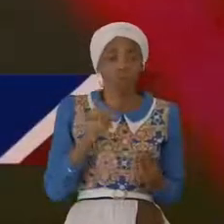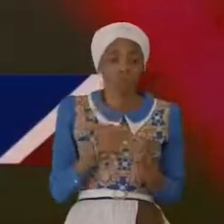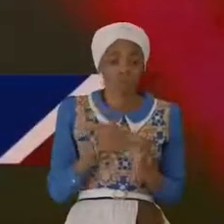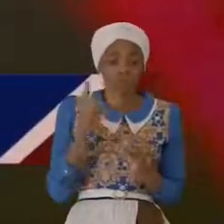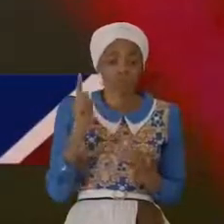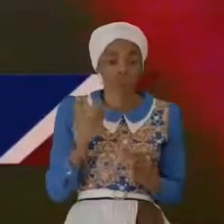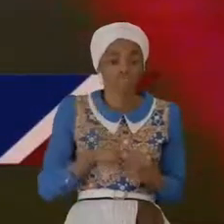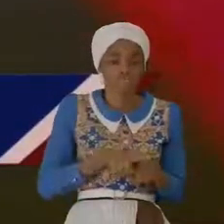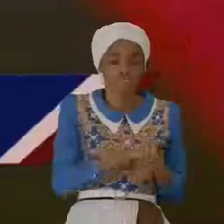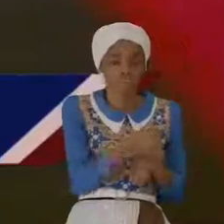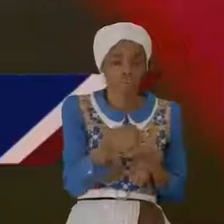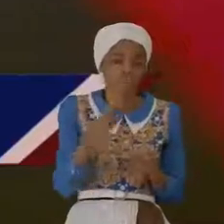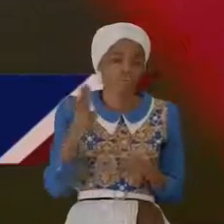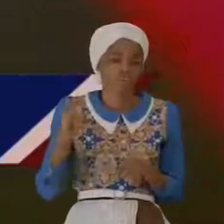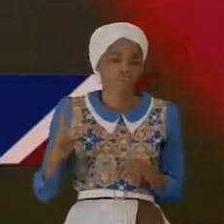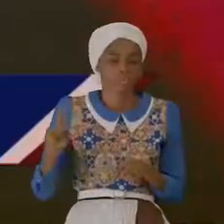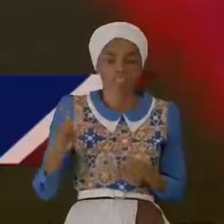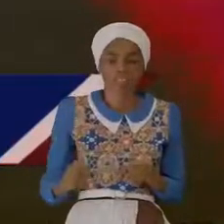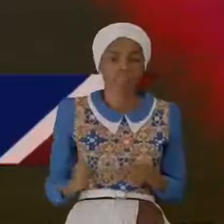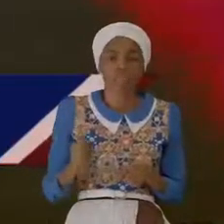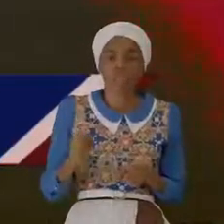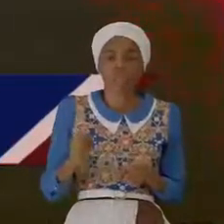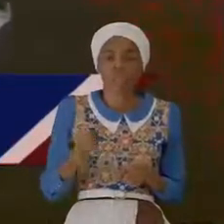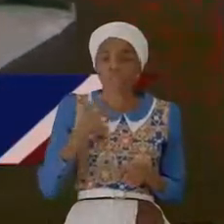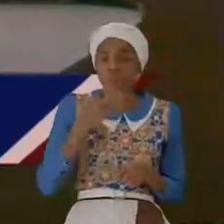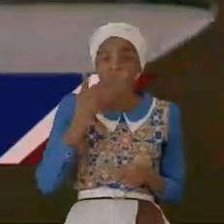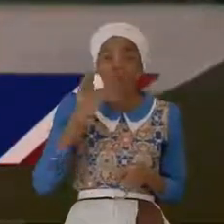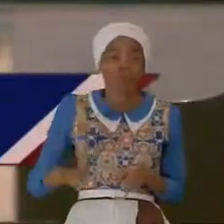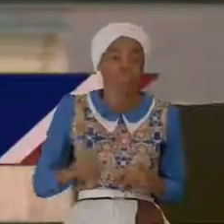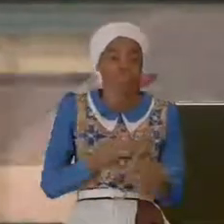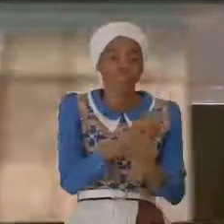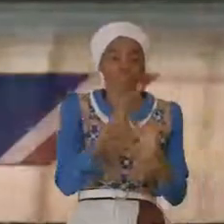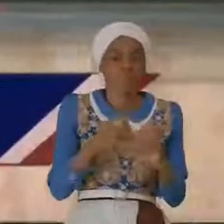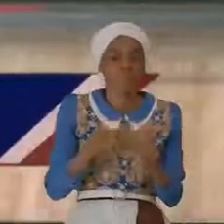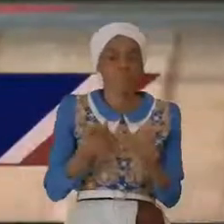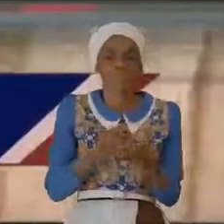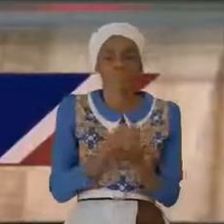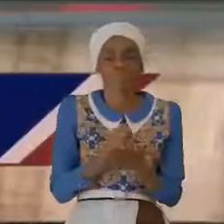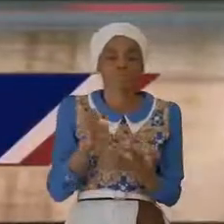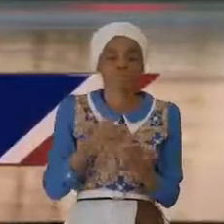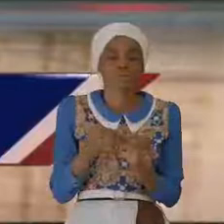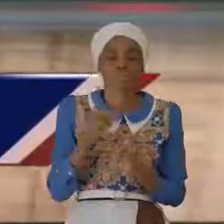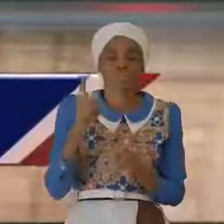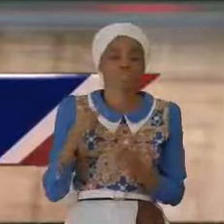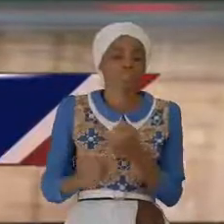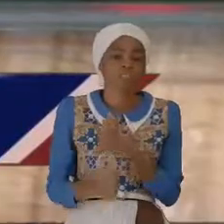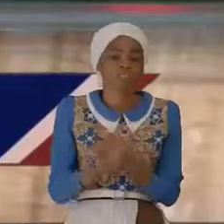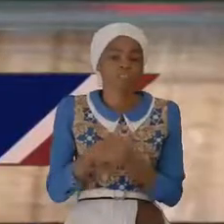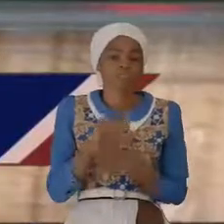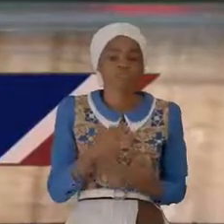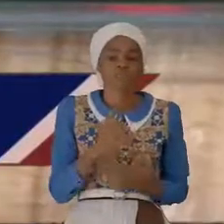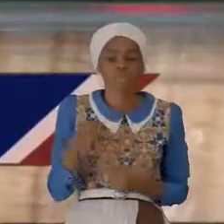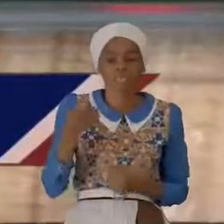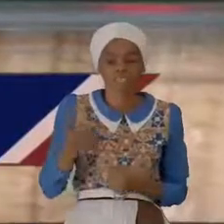la vérité par les séducteurs perfides. Trois, le danger d'un peu de